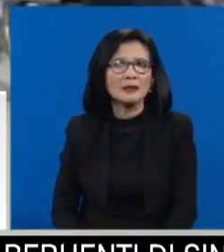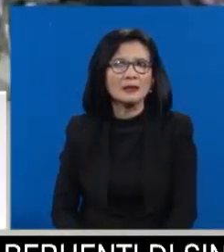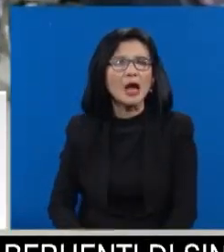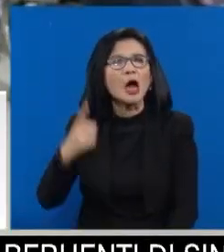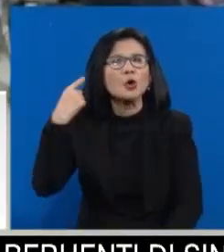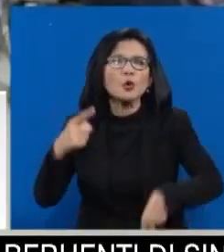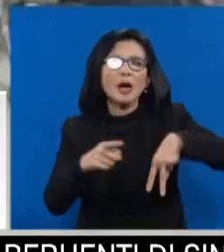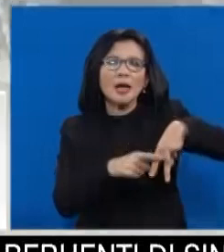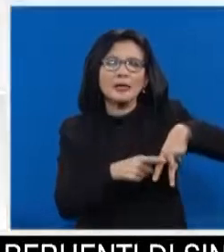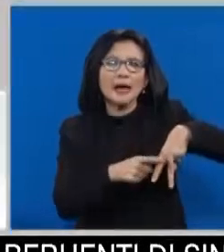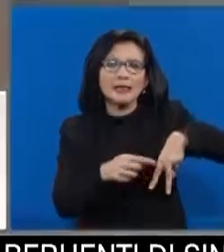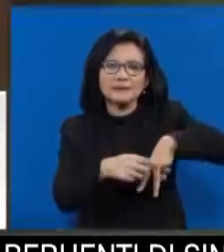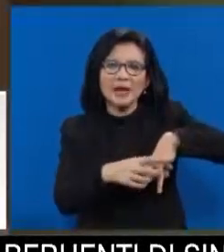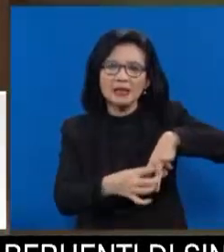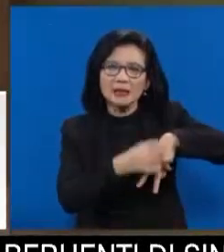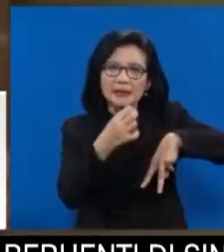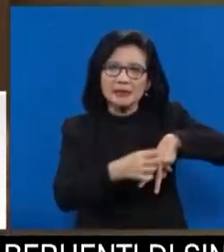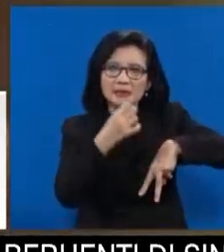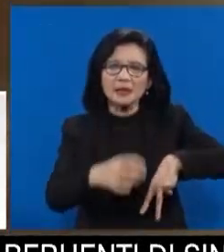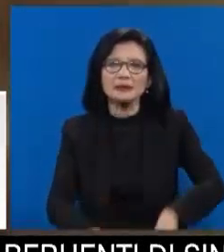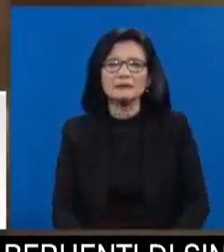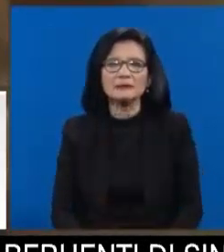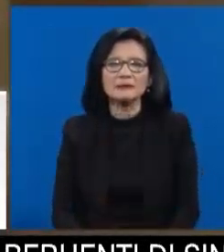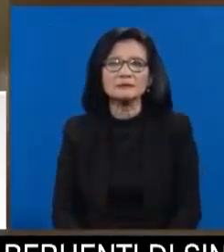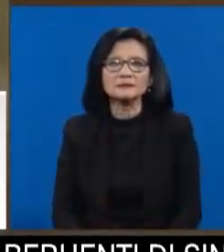paha sebelah kiri.